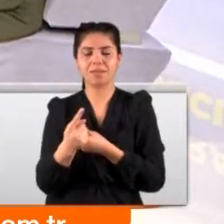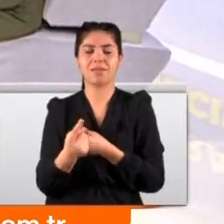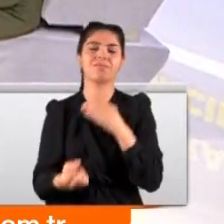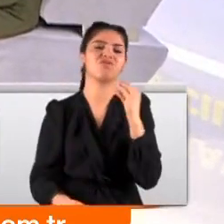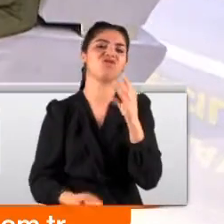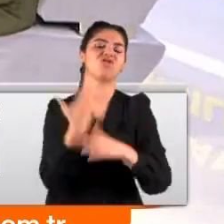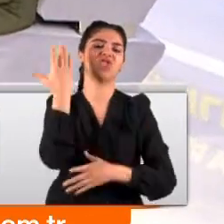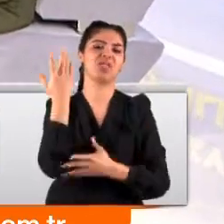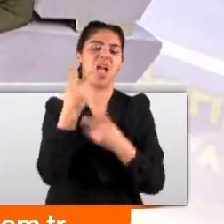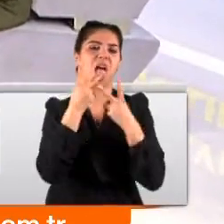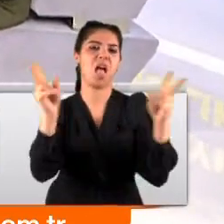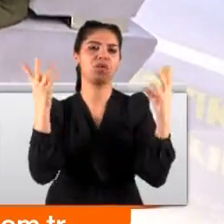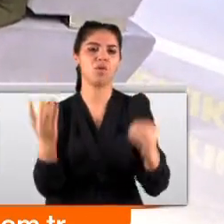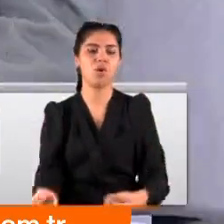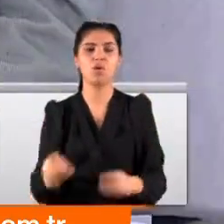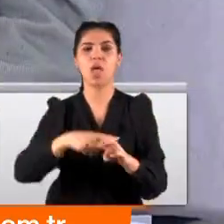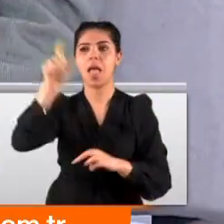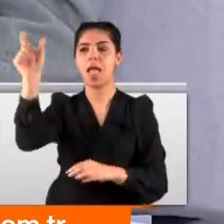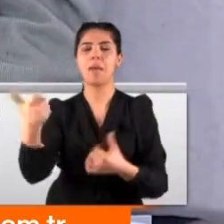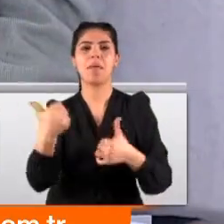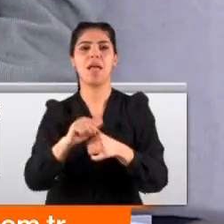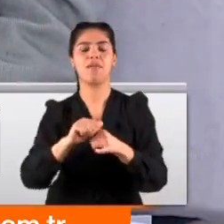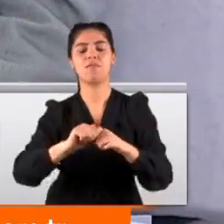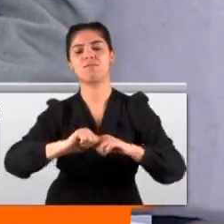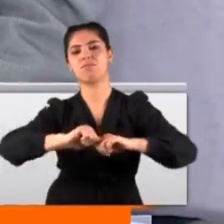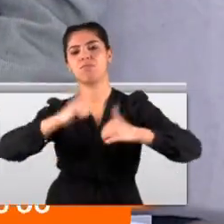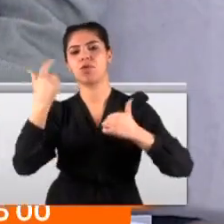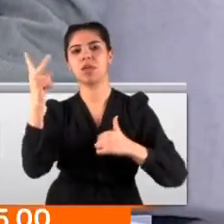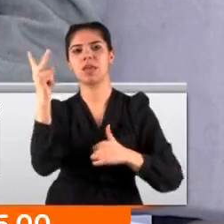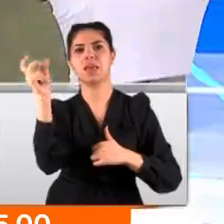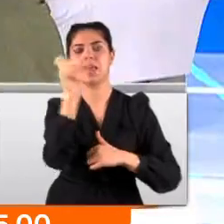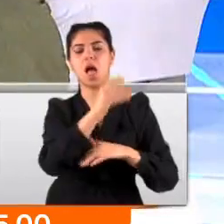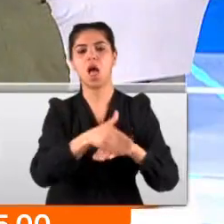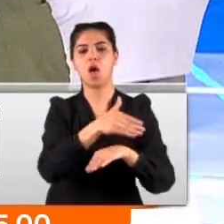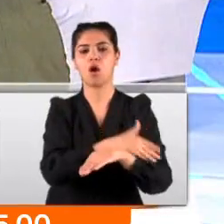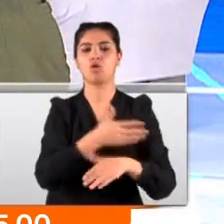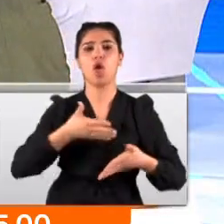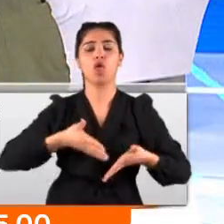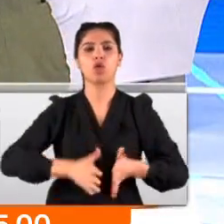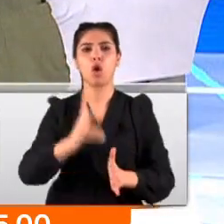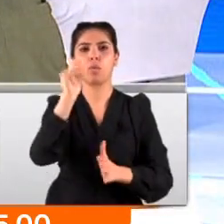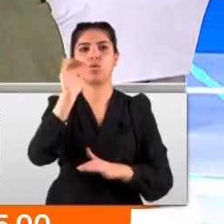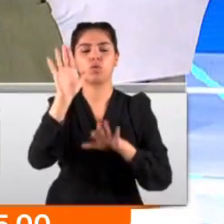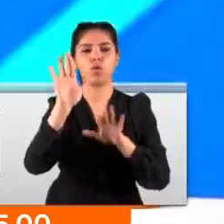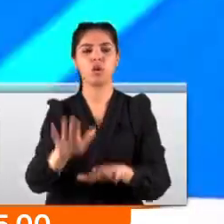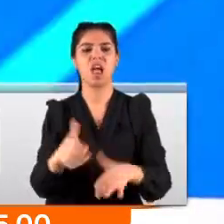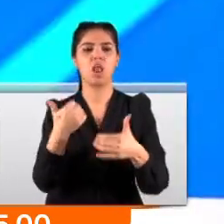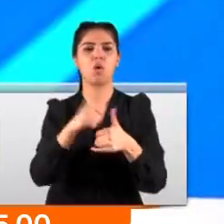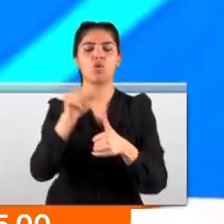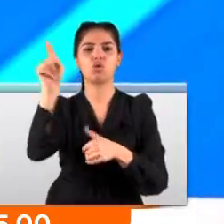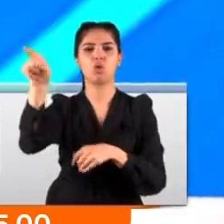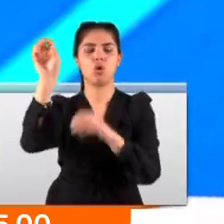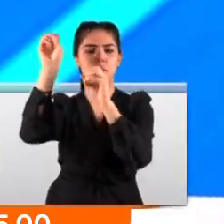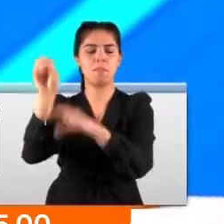öğrendiği gerçekler Emine Karayılan'ın evliliğinin sonunu getirdi. 2 ay önce doğuma 3 gün kala kocası onu terk etti. Ben bu